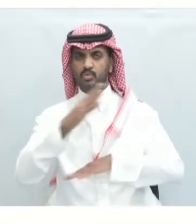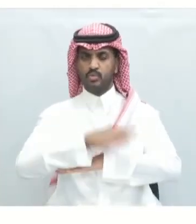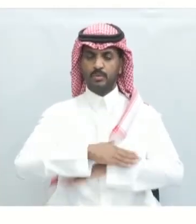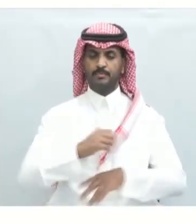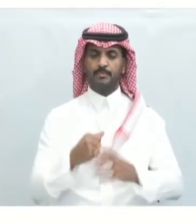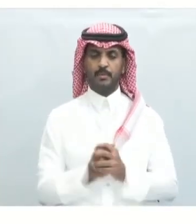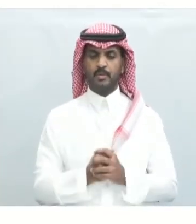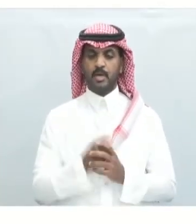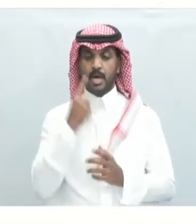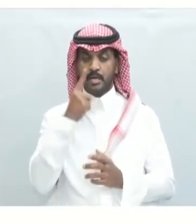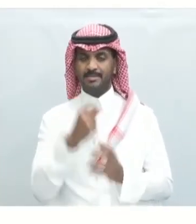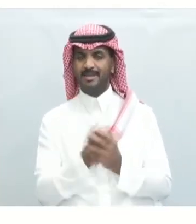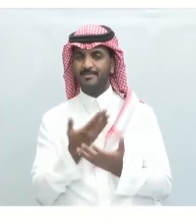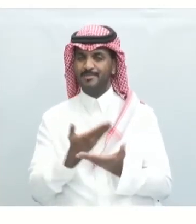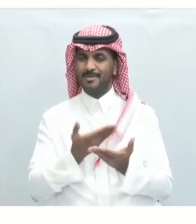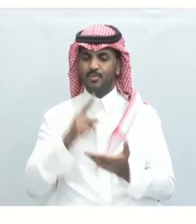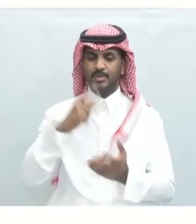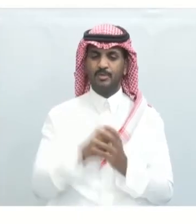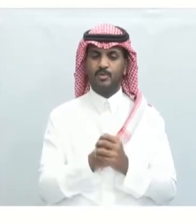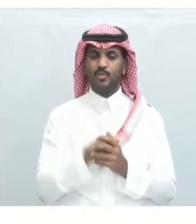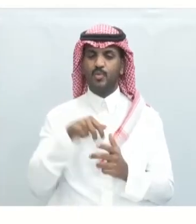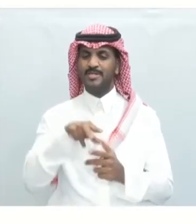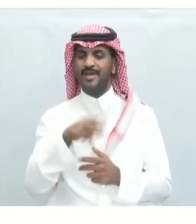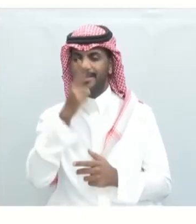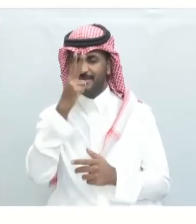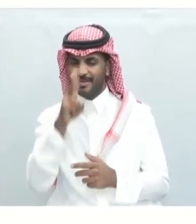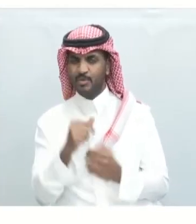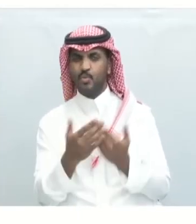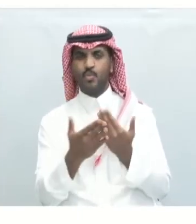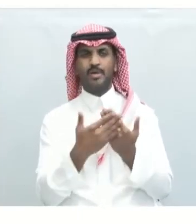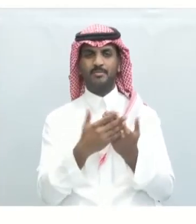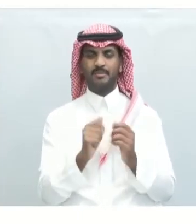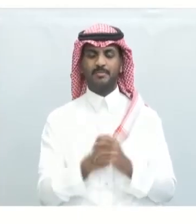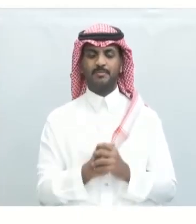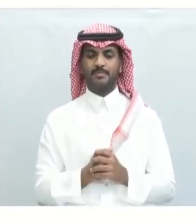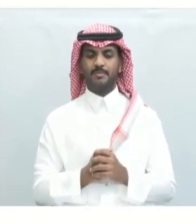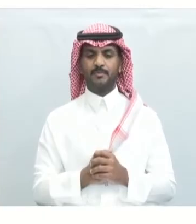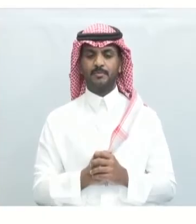احرص على بر والدي واسعى لارضائهما وخدمتهما